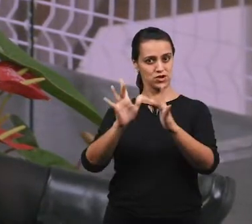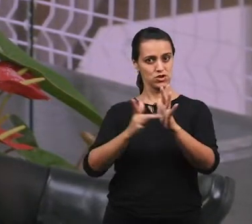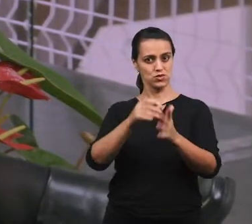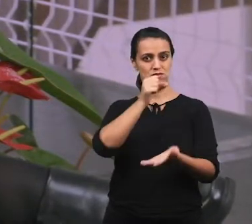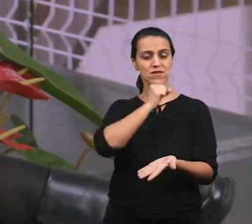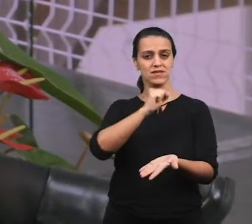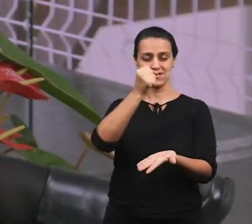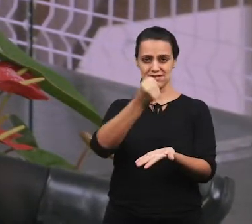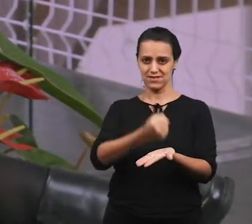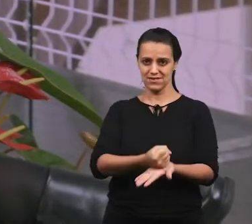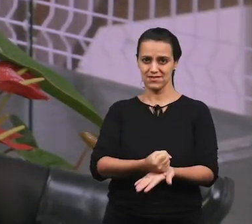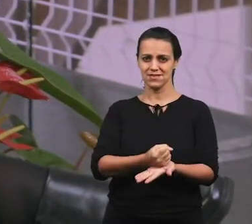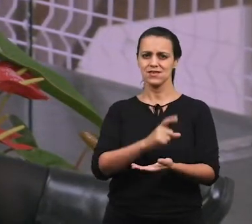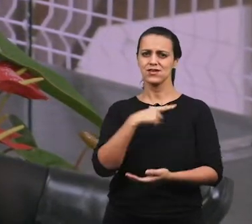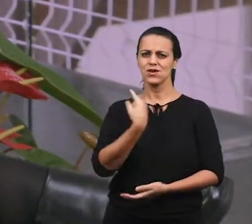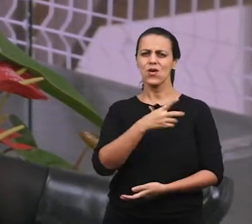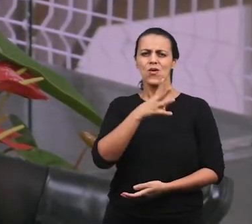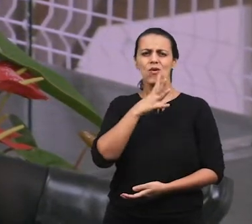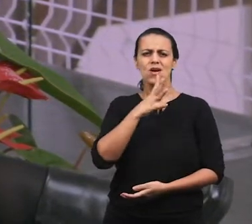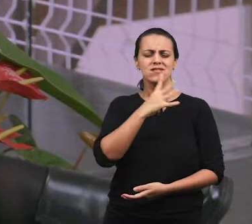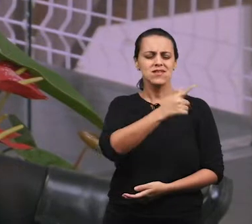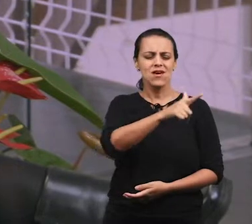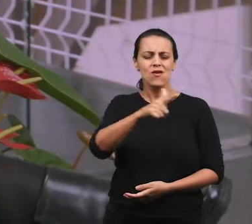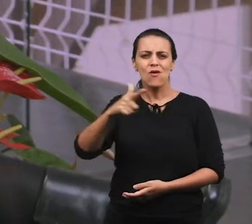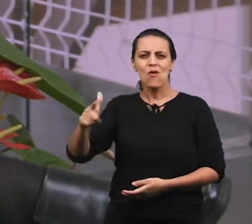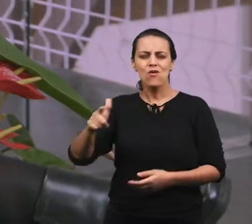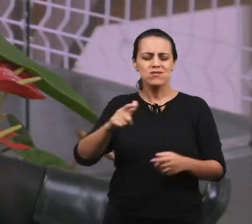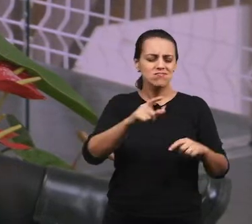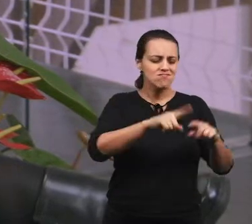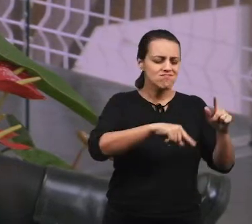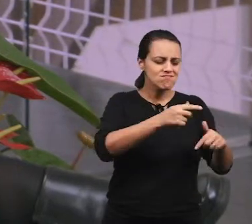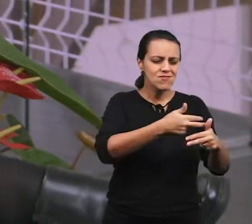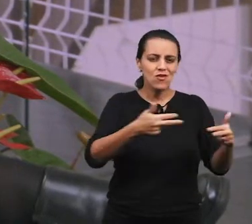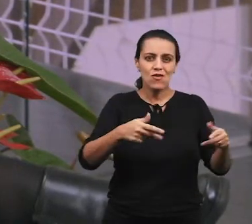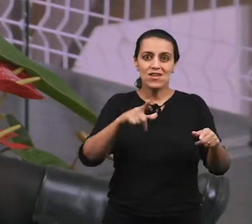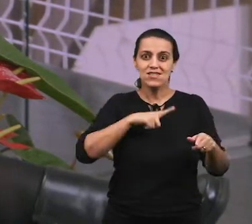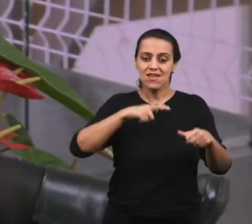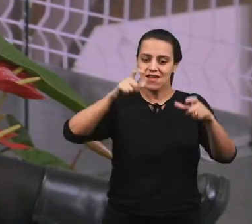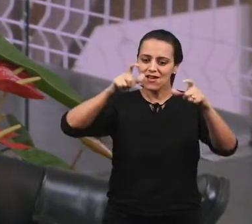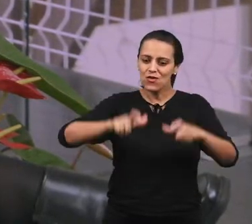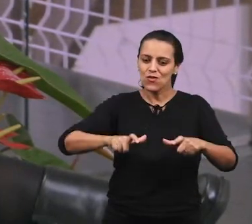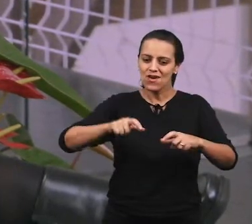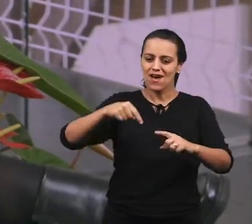эту тему, мы узнаем и поговорим о других